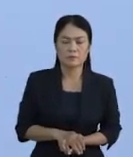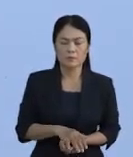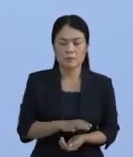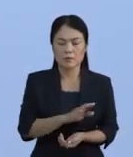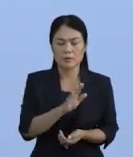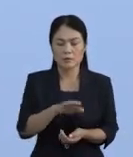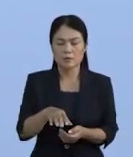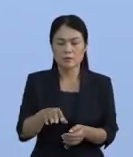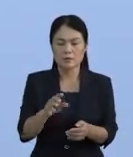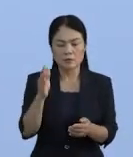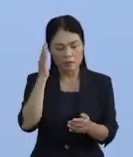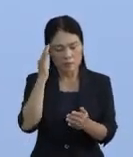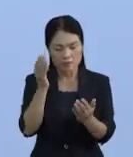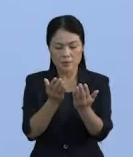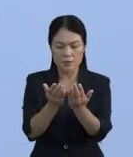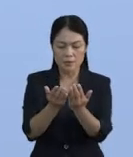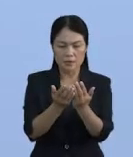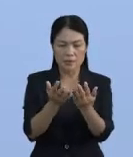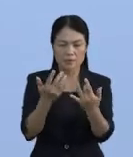hãy trẻ an